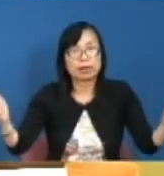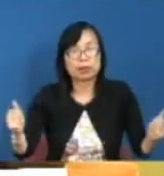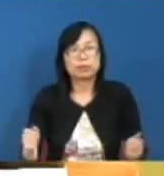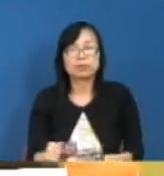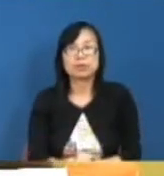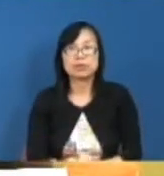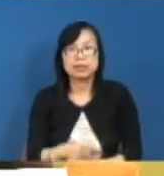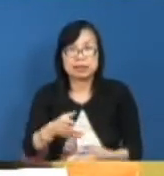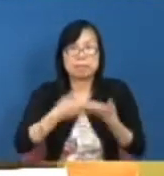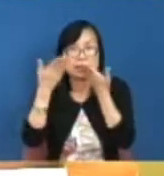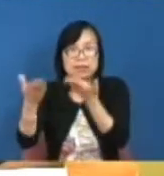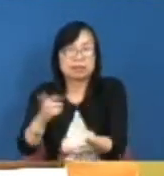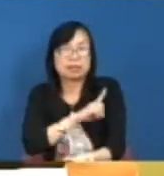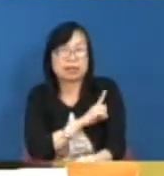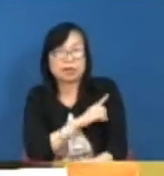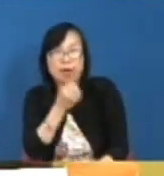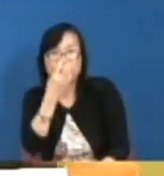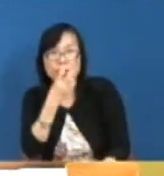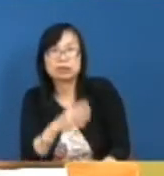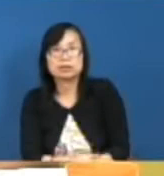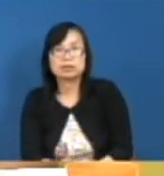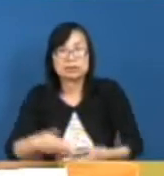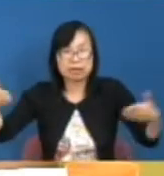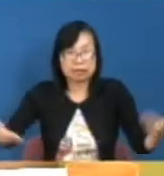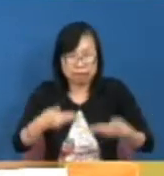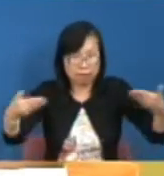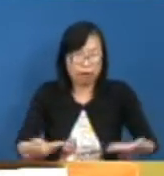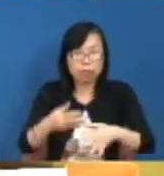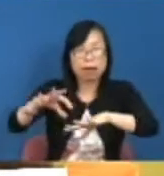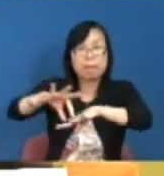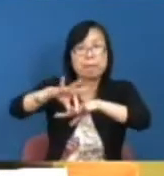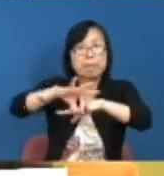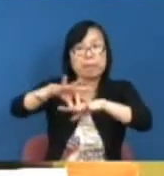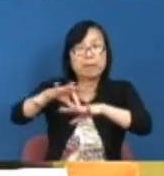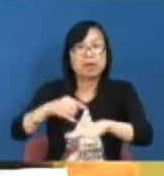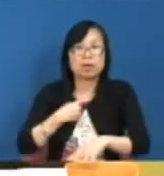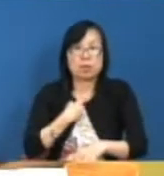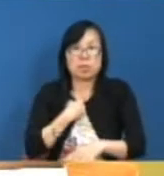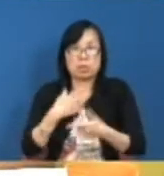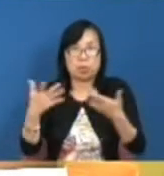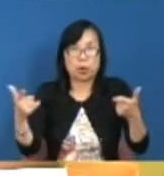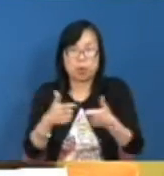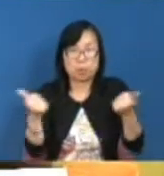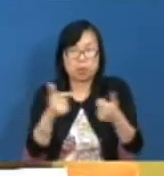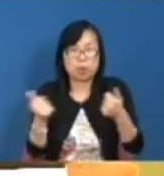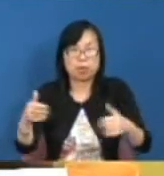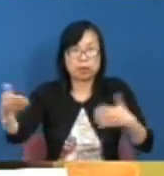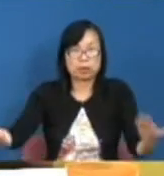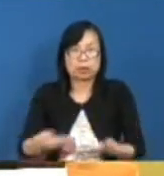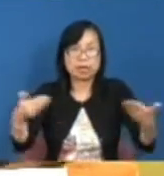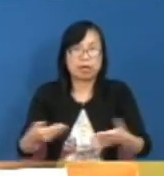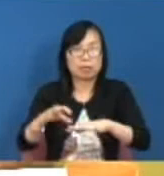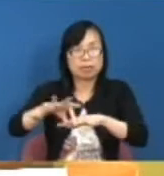你自己俾香港嘅所謂禮物，全部都係炒金融嘅，要我哋配合佢去炒金融，要我哋配合